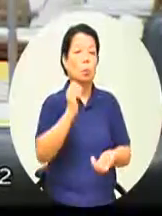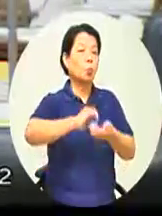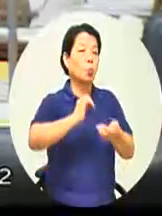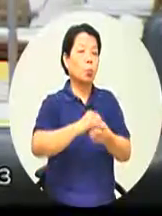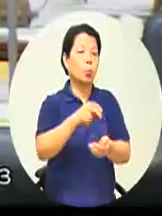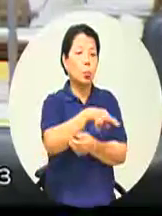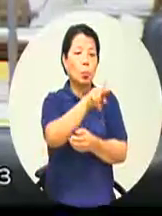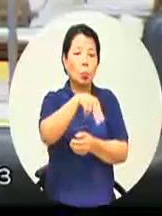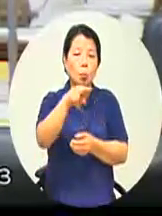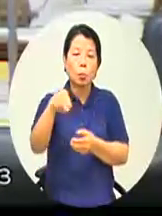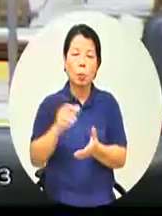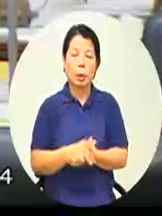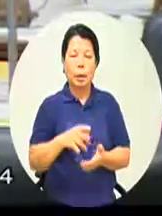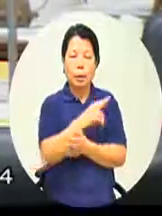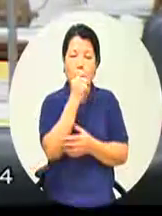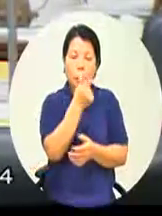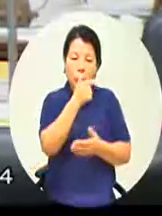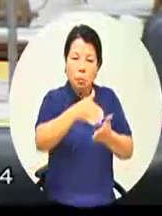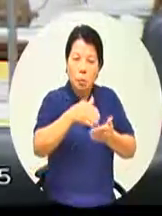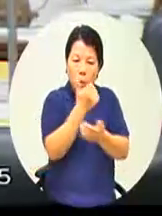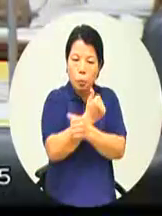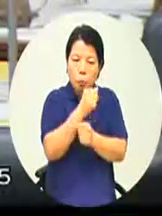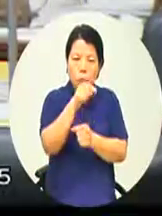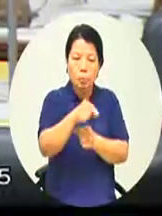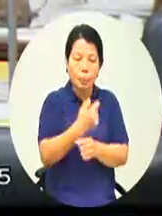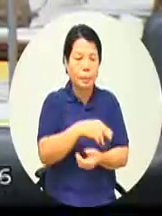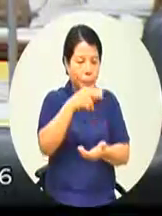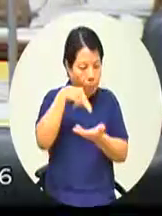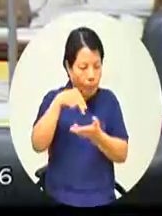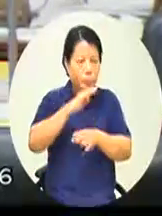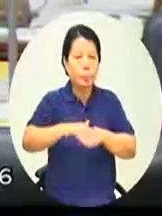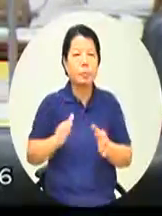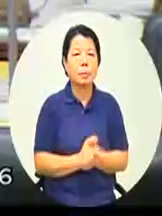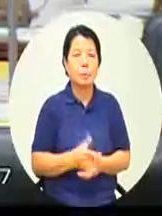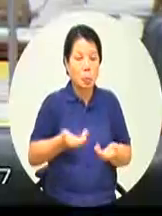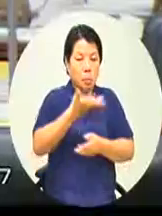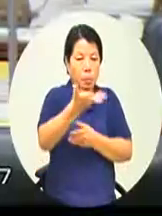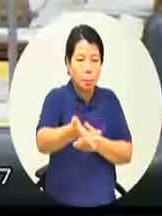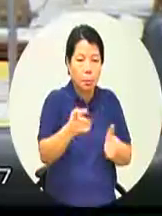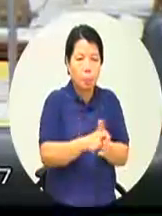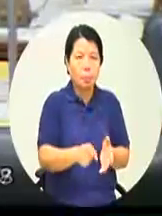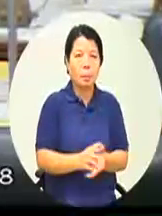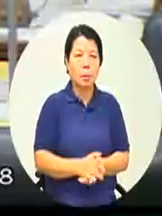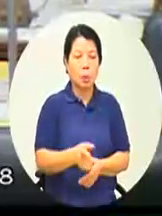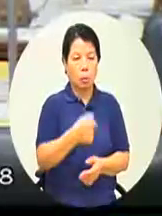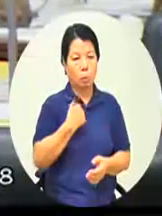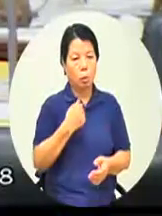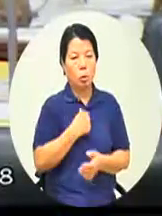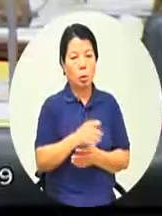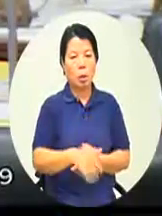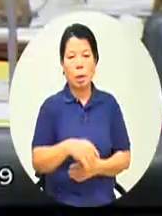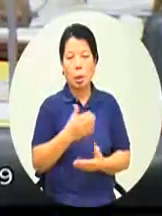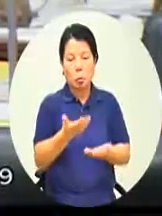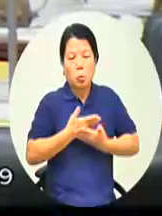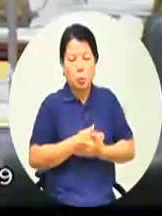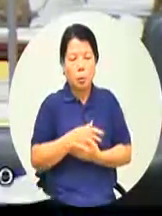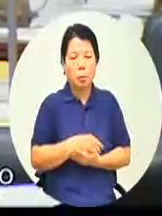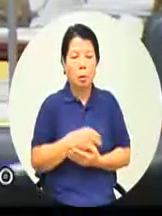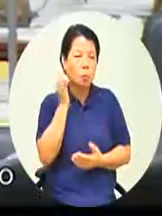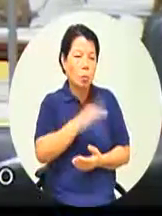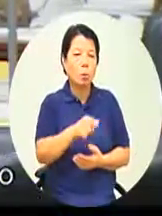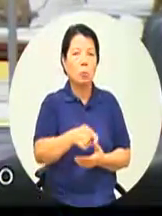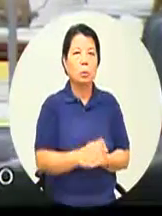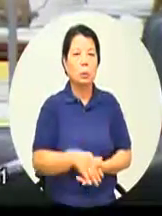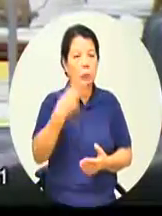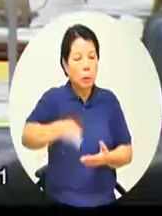一定是有特定人会去特别注意这些事情。那所以你给他看的时候，你明明知道他一定不会接受的时候，但是又丢出